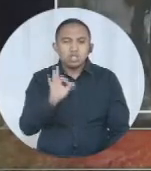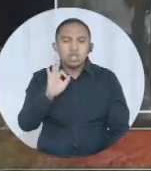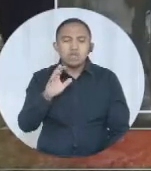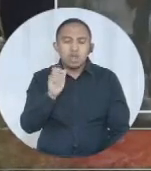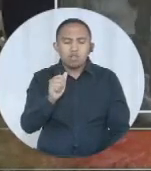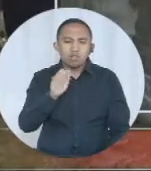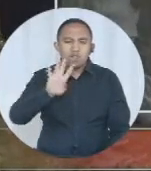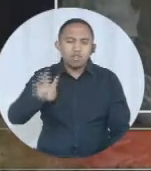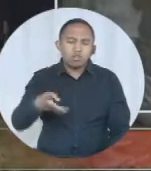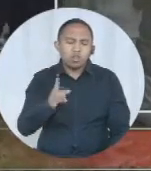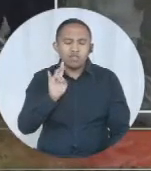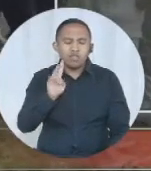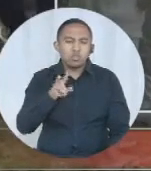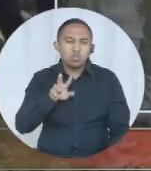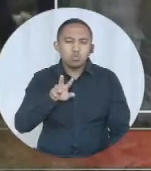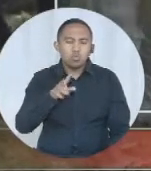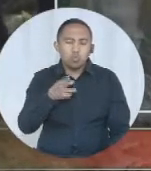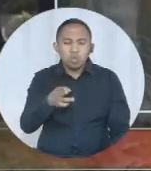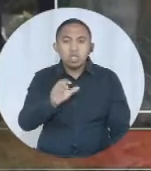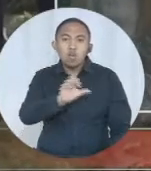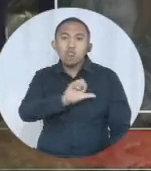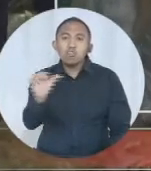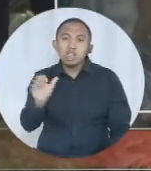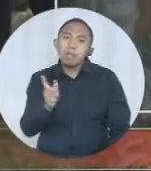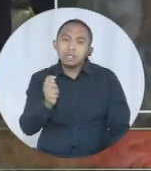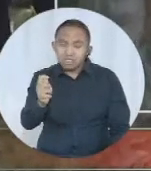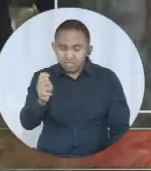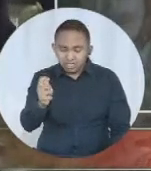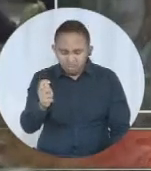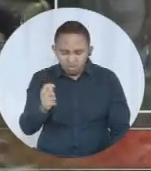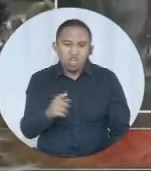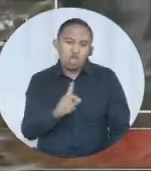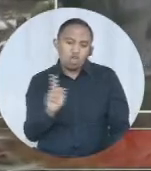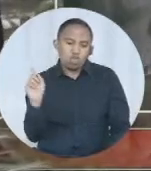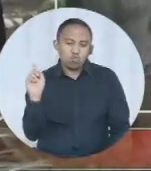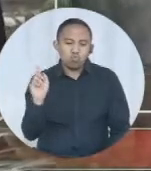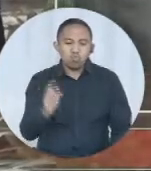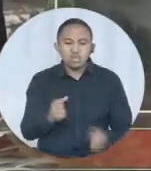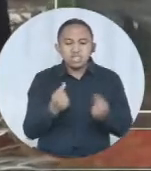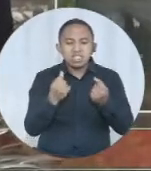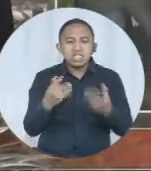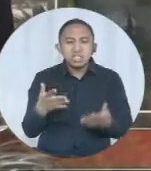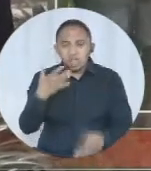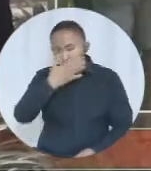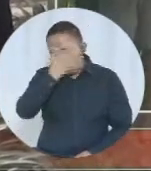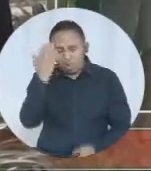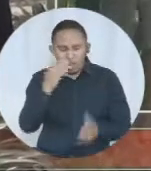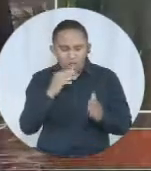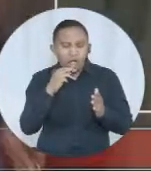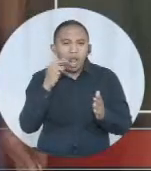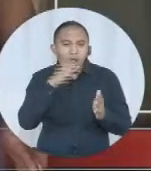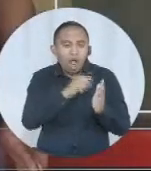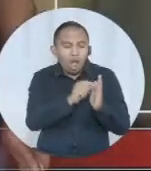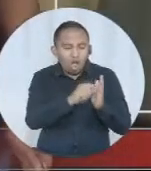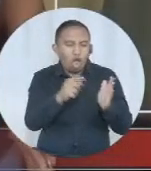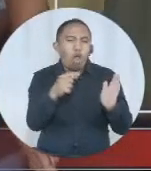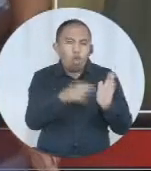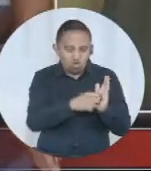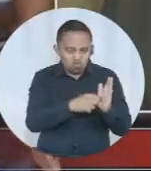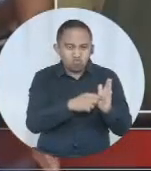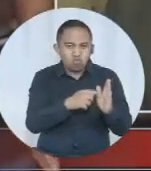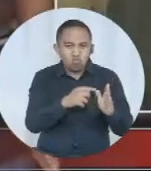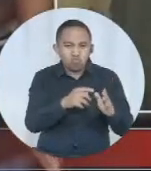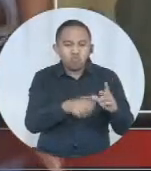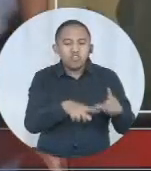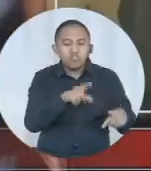sy 7,700 tapitrisa no isan'ny mpifidy voasokatra nagana tamin'ity fanavaozana isan-taona ny